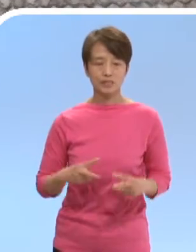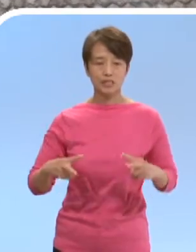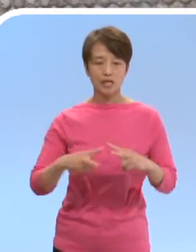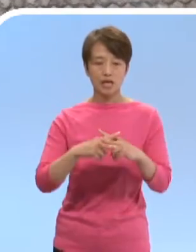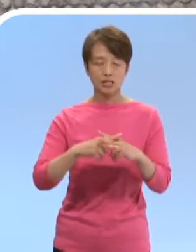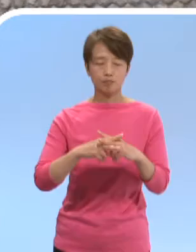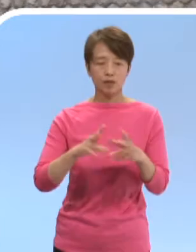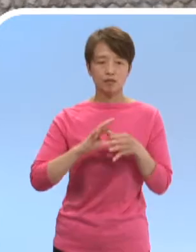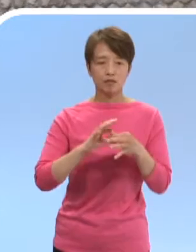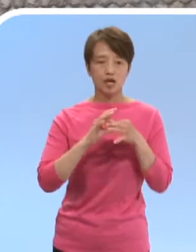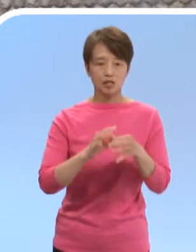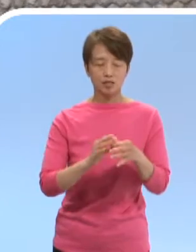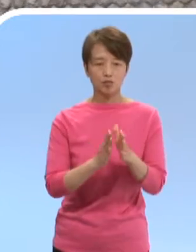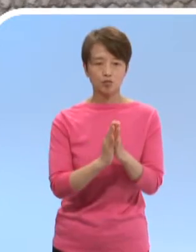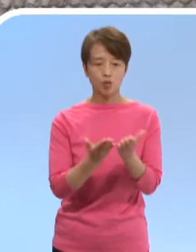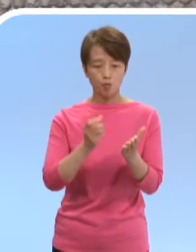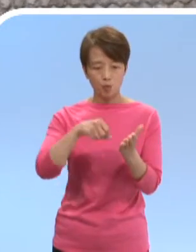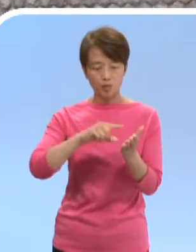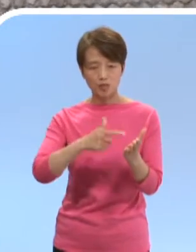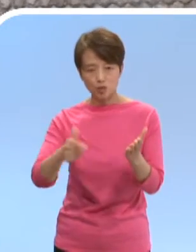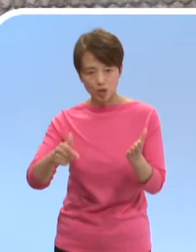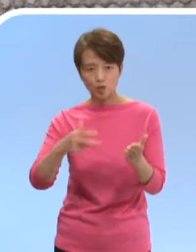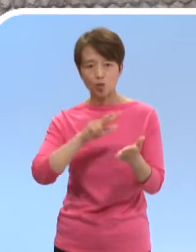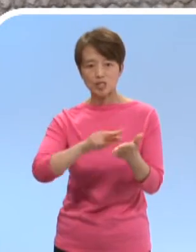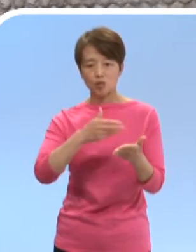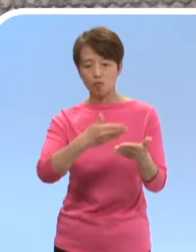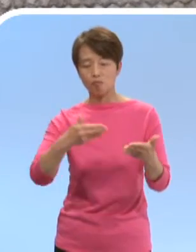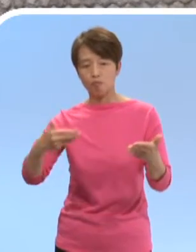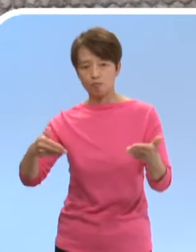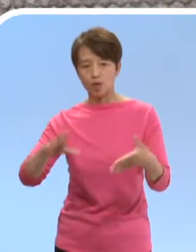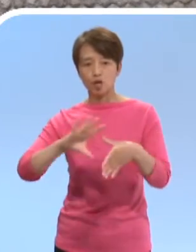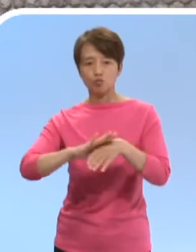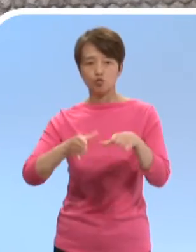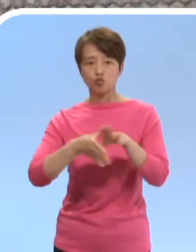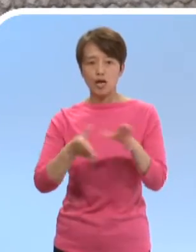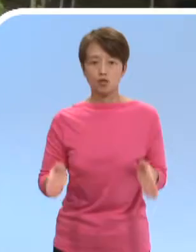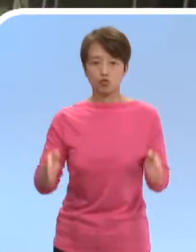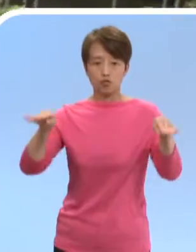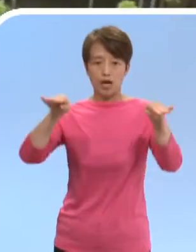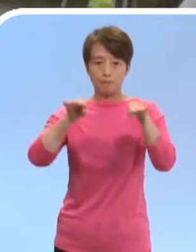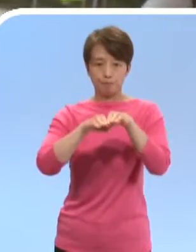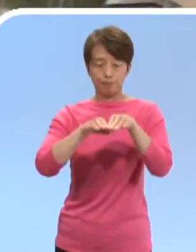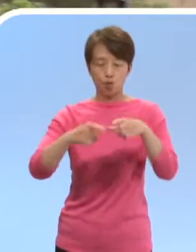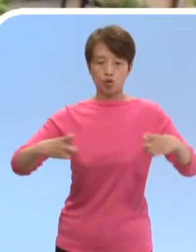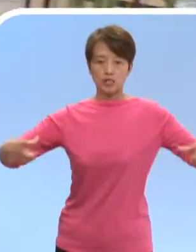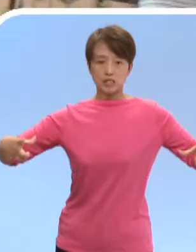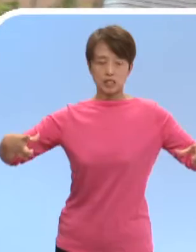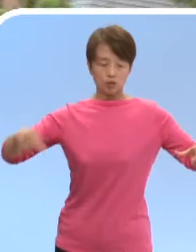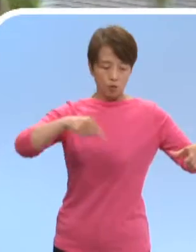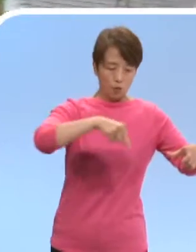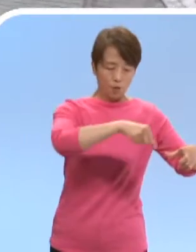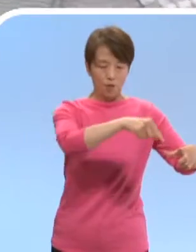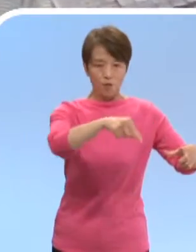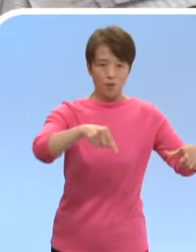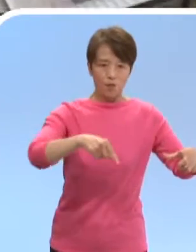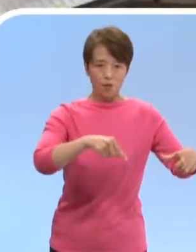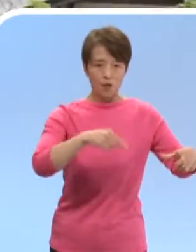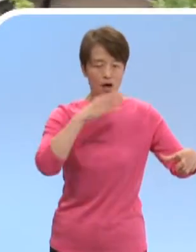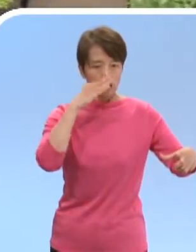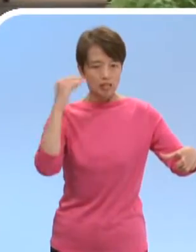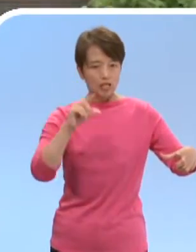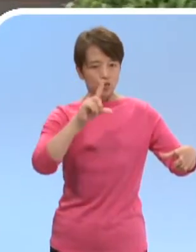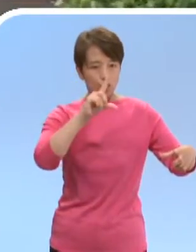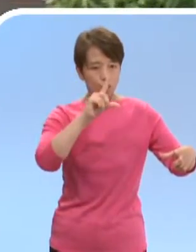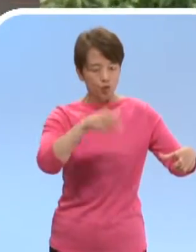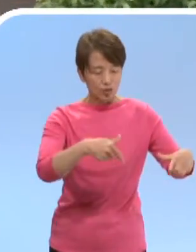播磨ゆかりの文人の資料を展示している姫路文学館、その敷地内に大正時代の